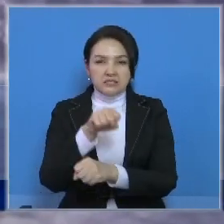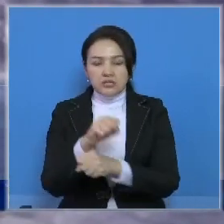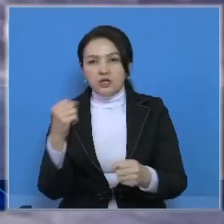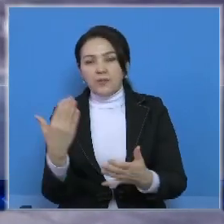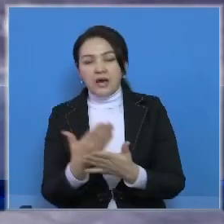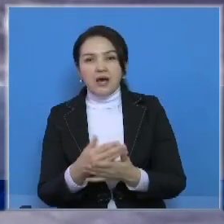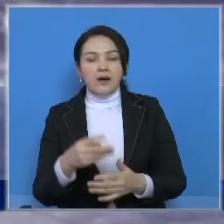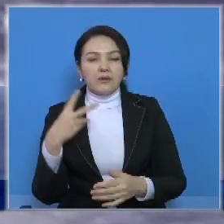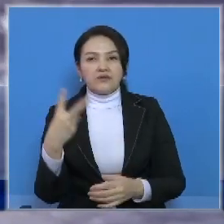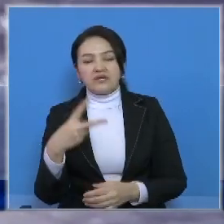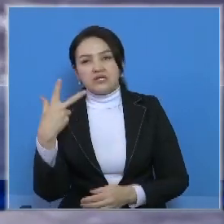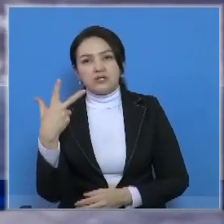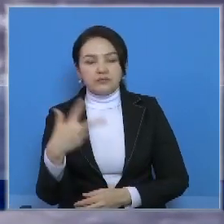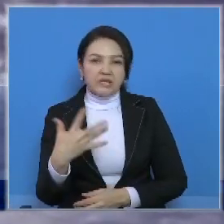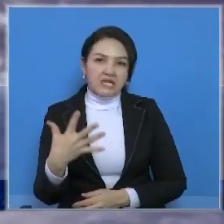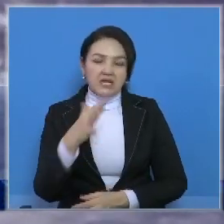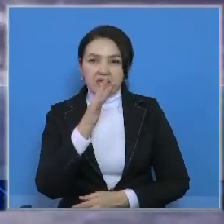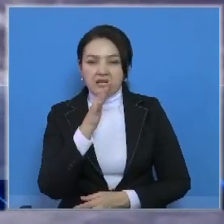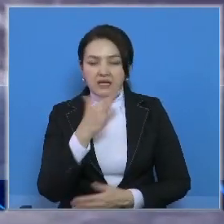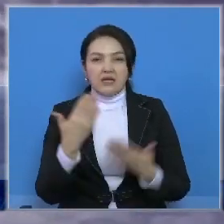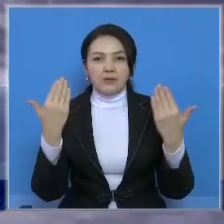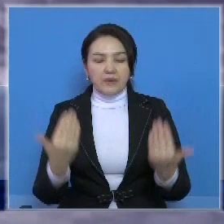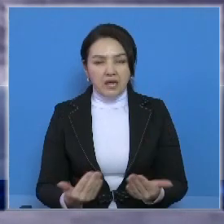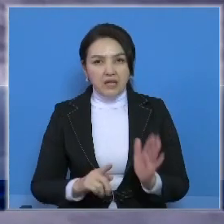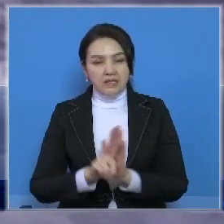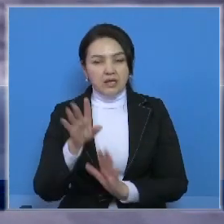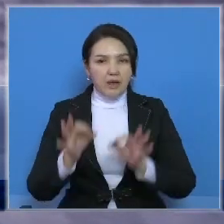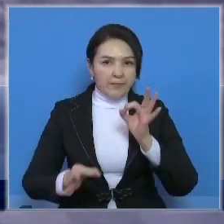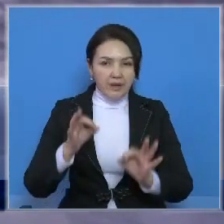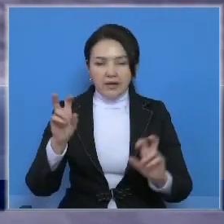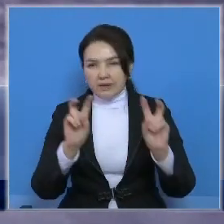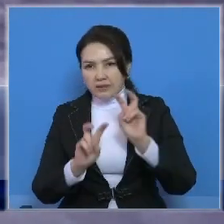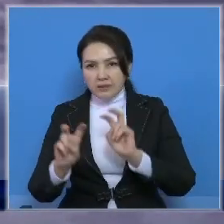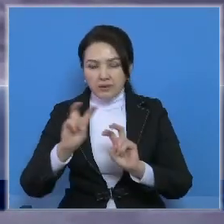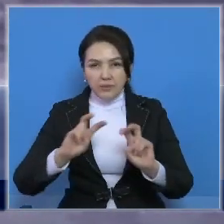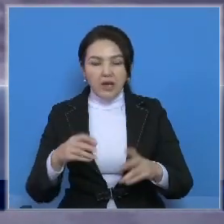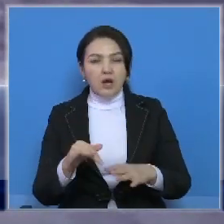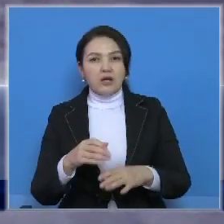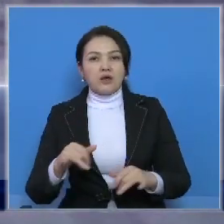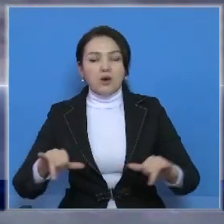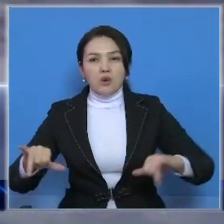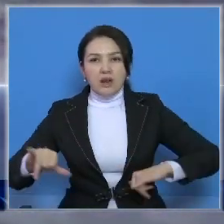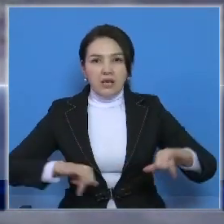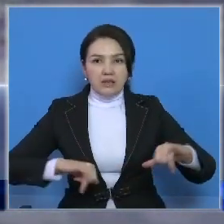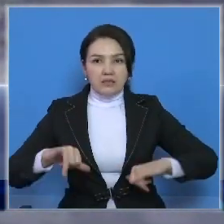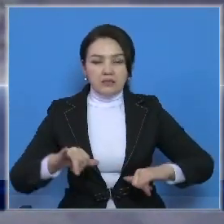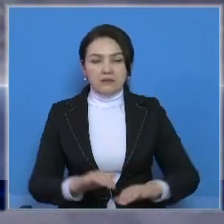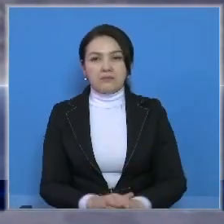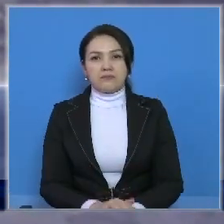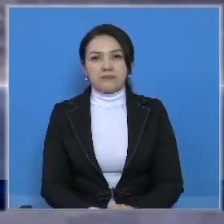подозреваемых 22 и 25 лет сейчас значит одна судебное расследование по статье хулиганство